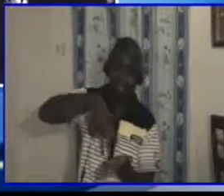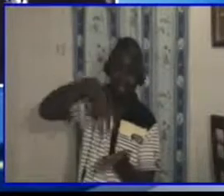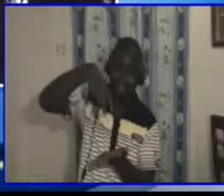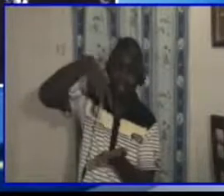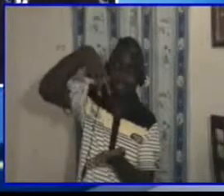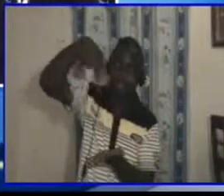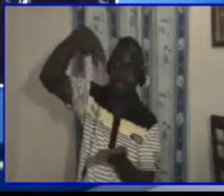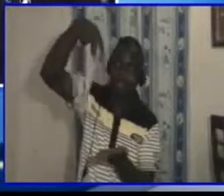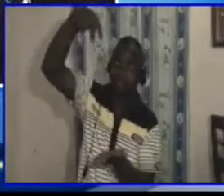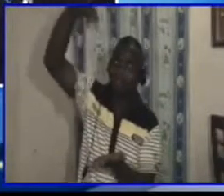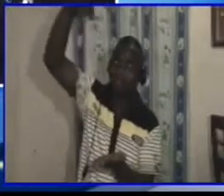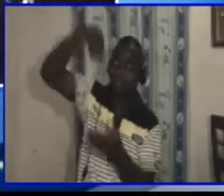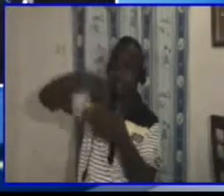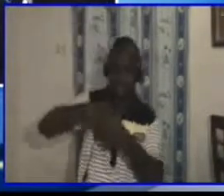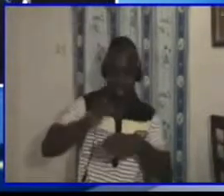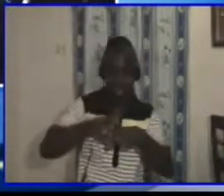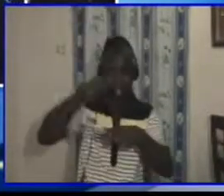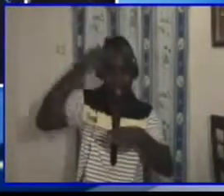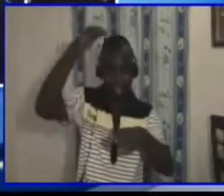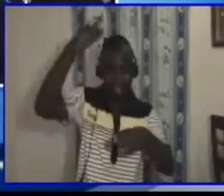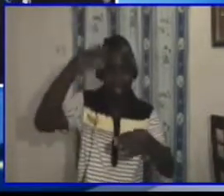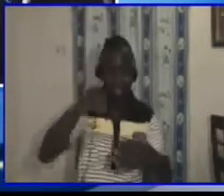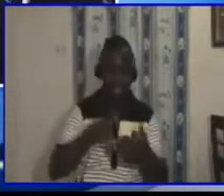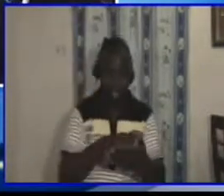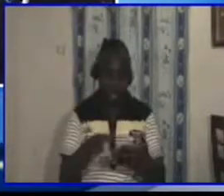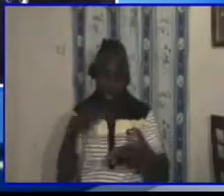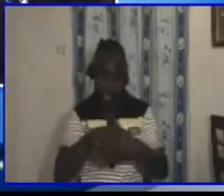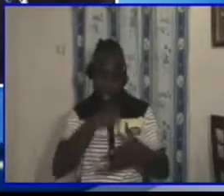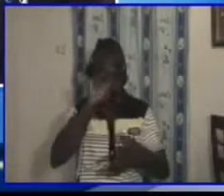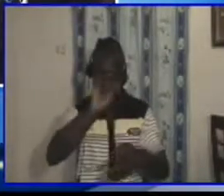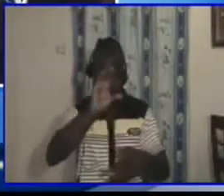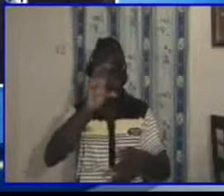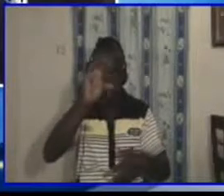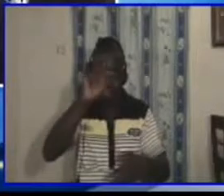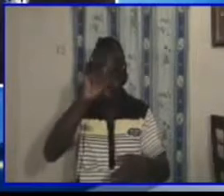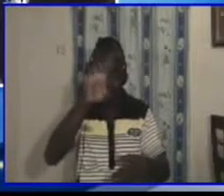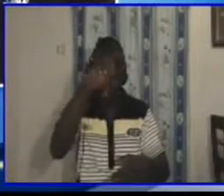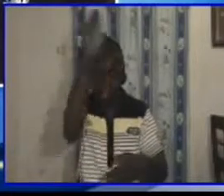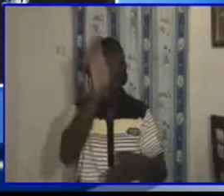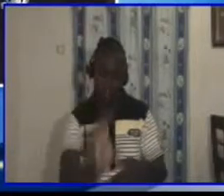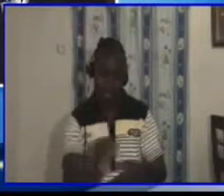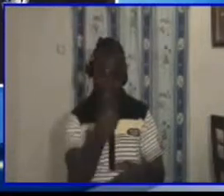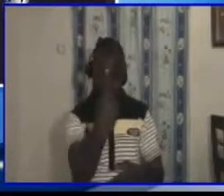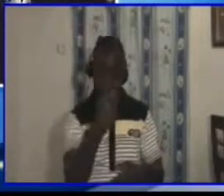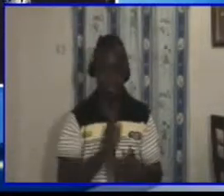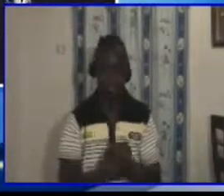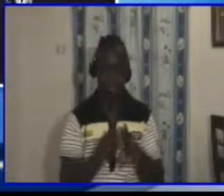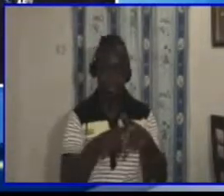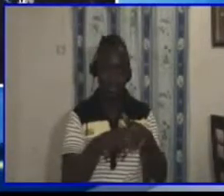e davanti ai loro occhi egli fu portato nella gloria